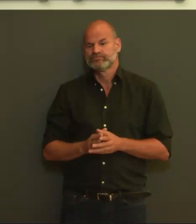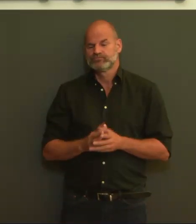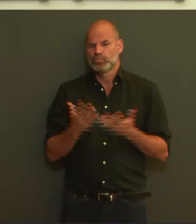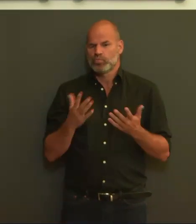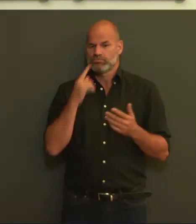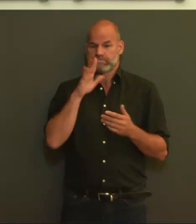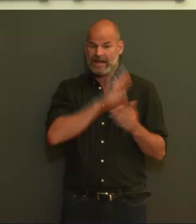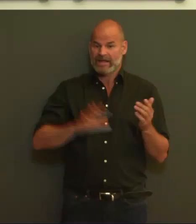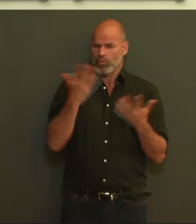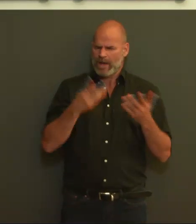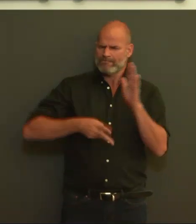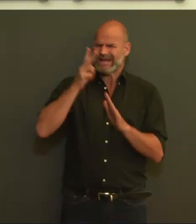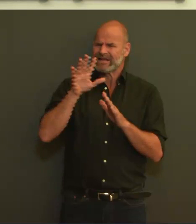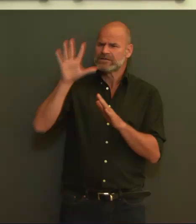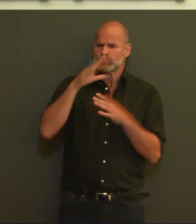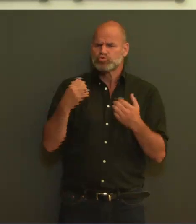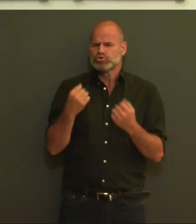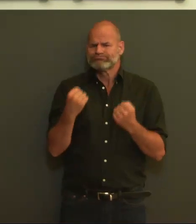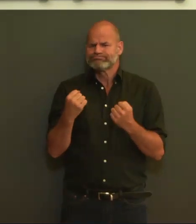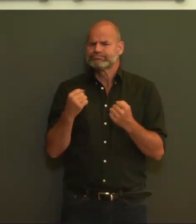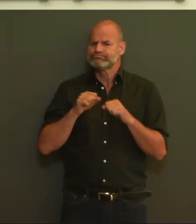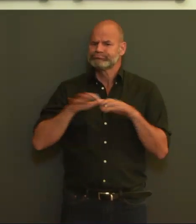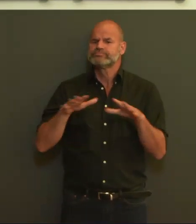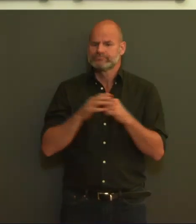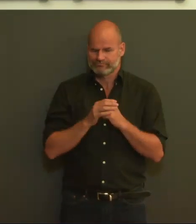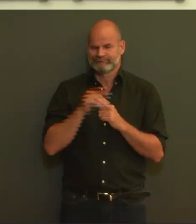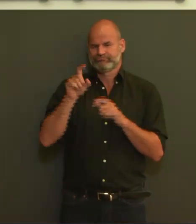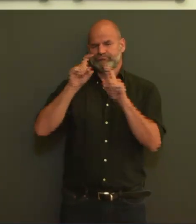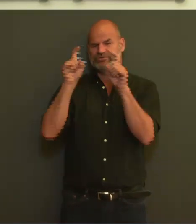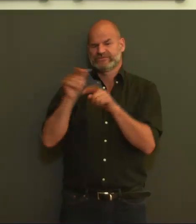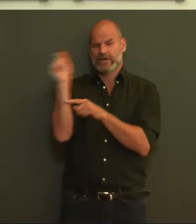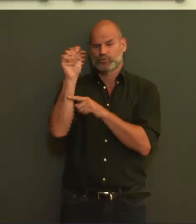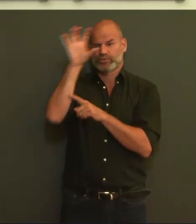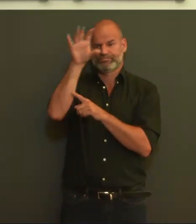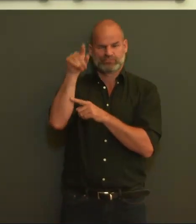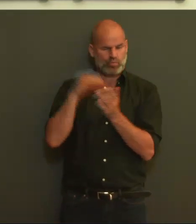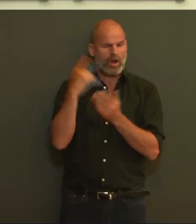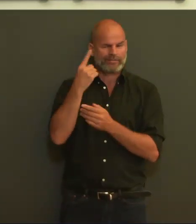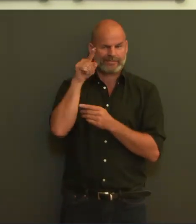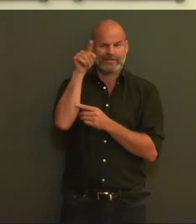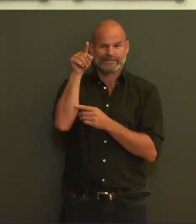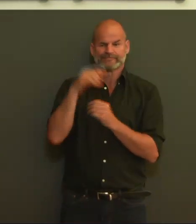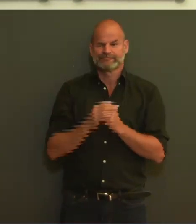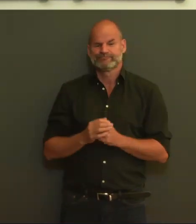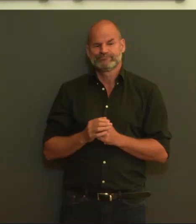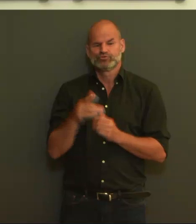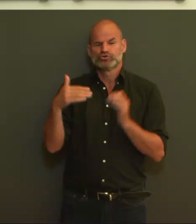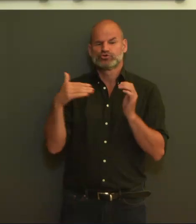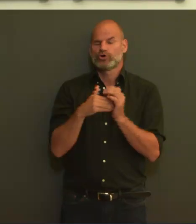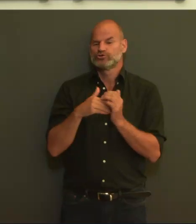de provincie Antwerpen. Hier werden de afgelopen week ruim 1.300 nieuwe gevallen